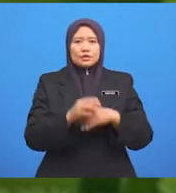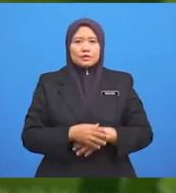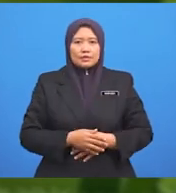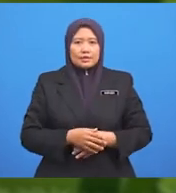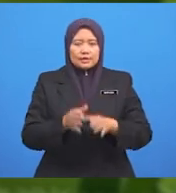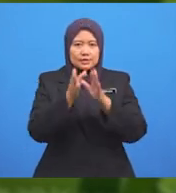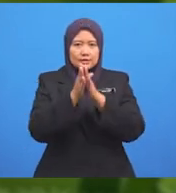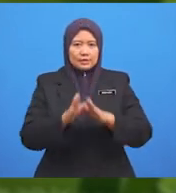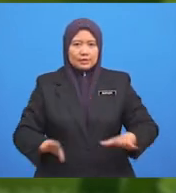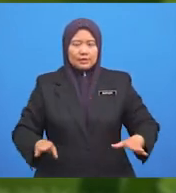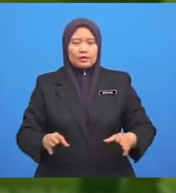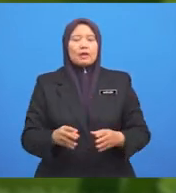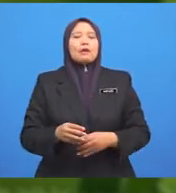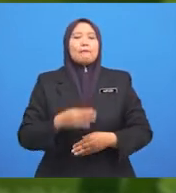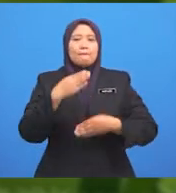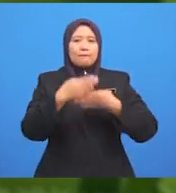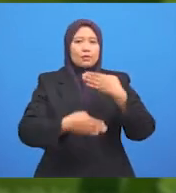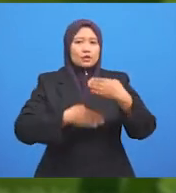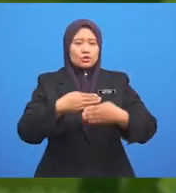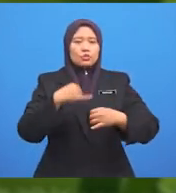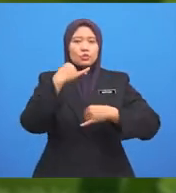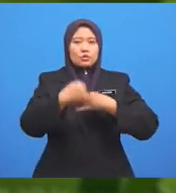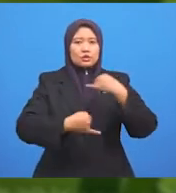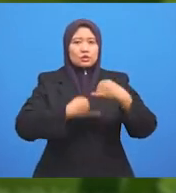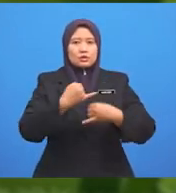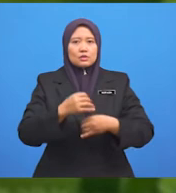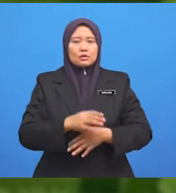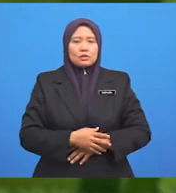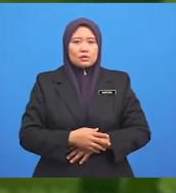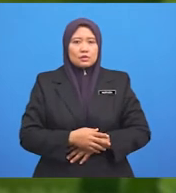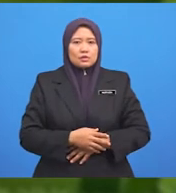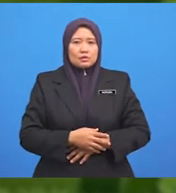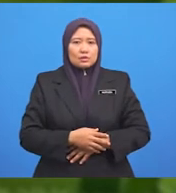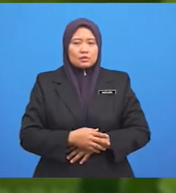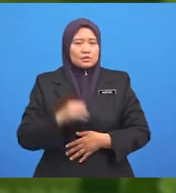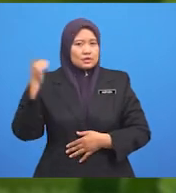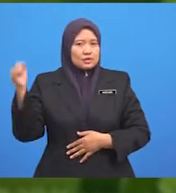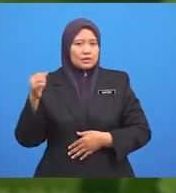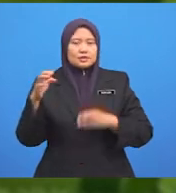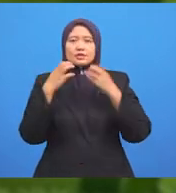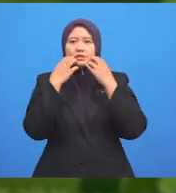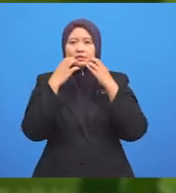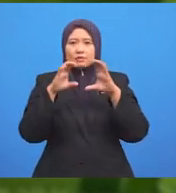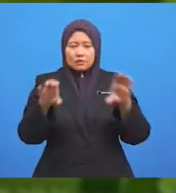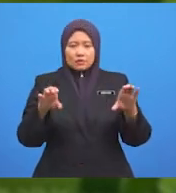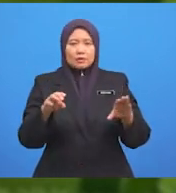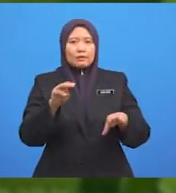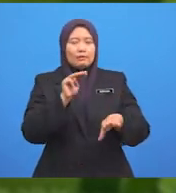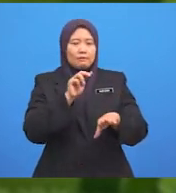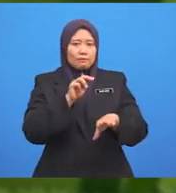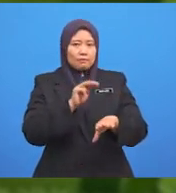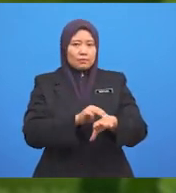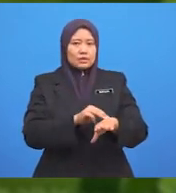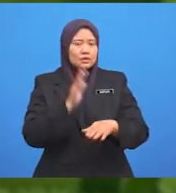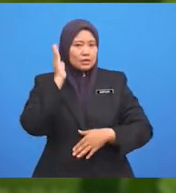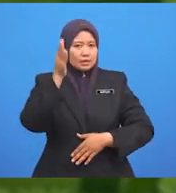murid selamat maju jaya dan semoga sentiasa cemerlang pada masa akan datang.